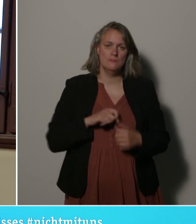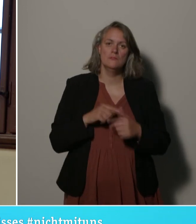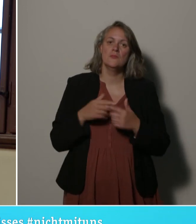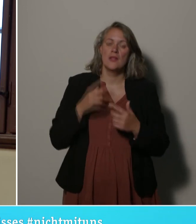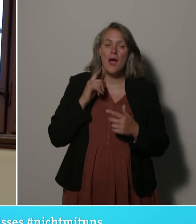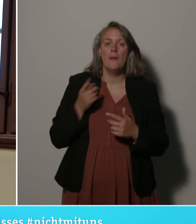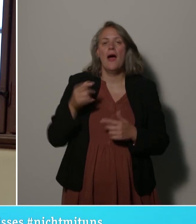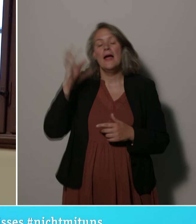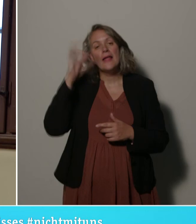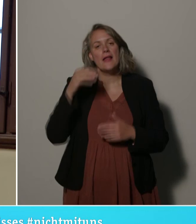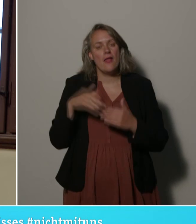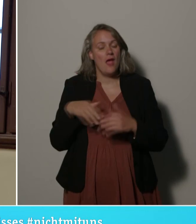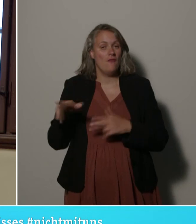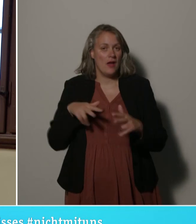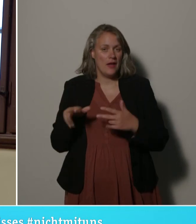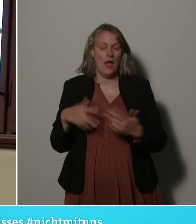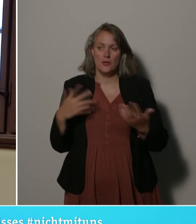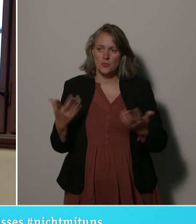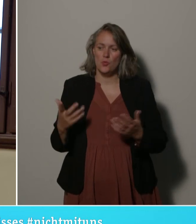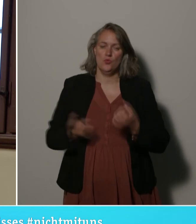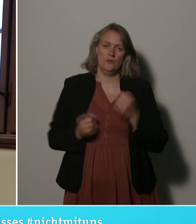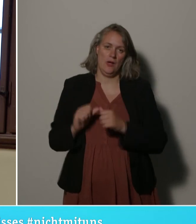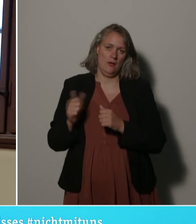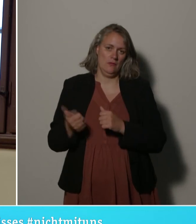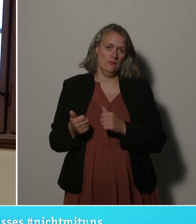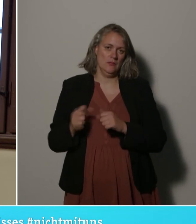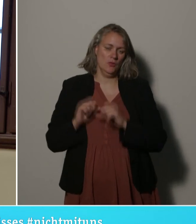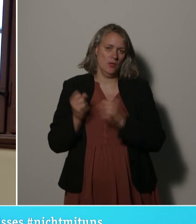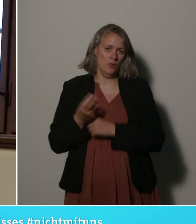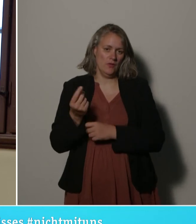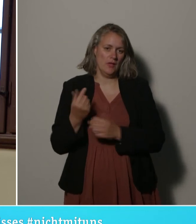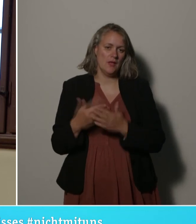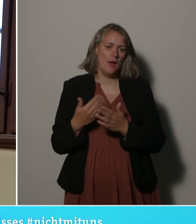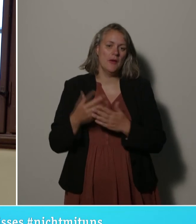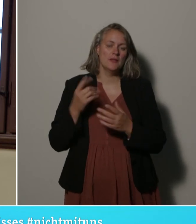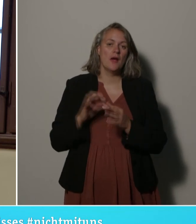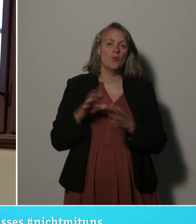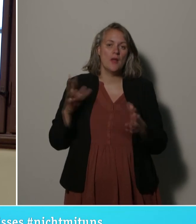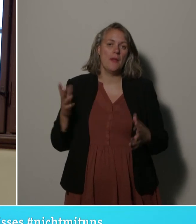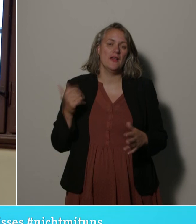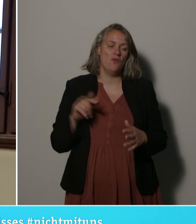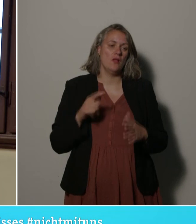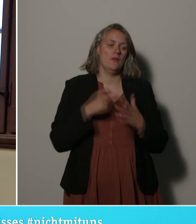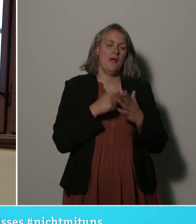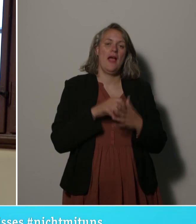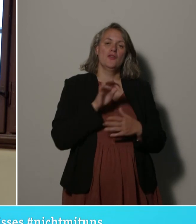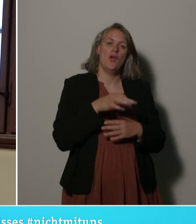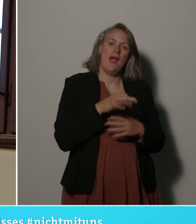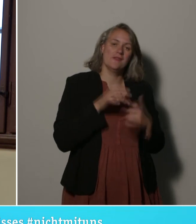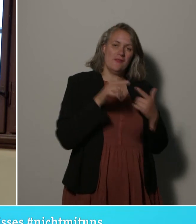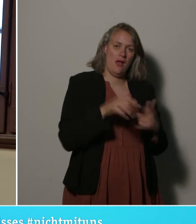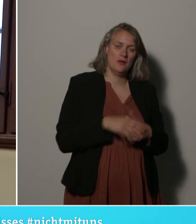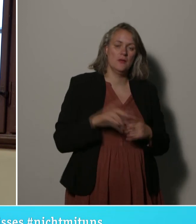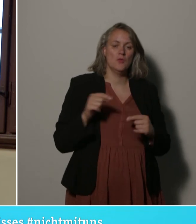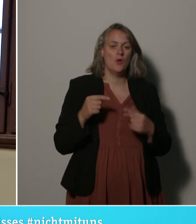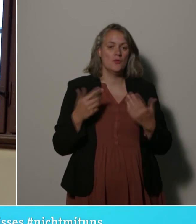Jena Nahverkehrs bestellt ist, aber völlig unabhängig, auch wenn das keine Rolle spielen würde. Das ist die zweite Option. Wir nehmen